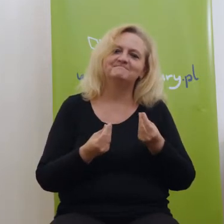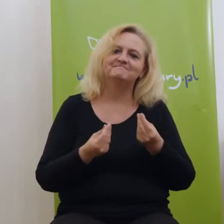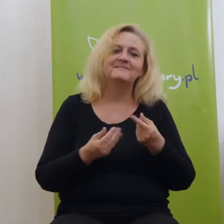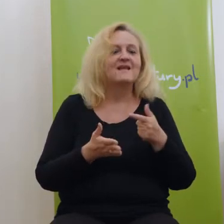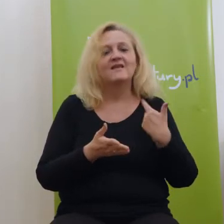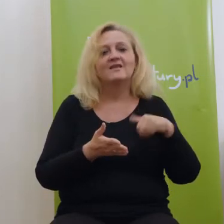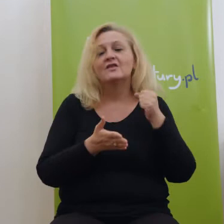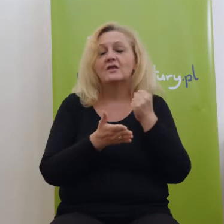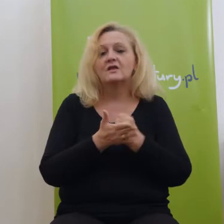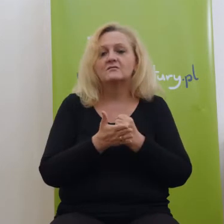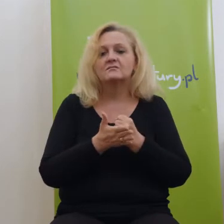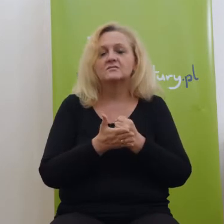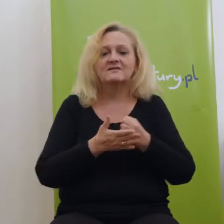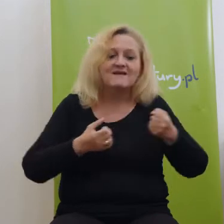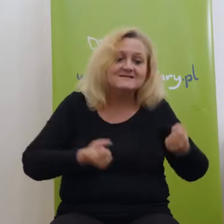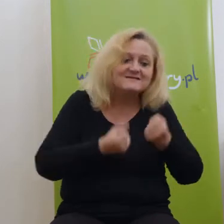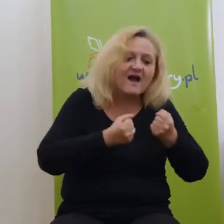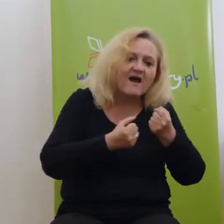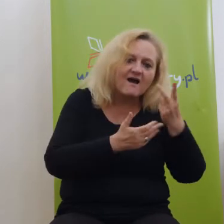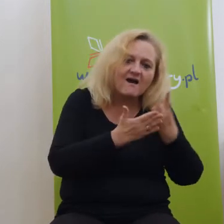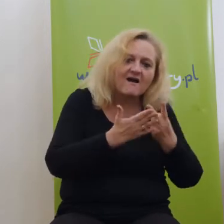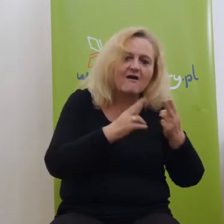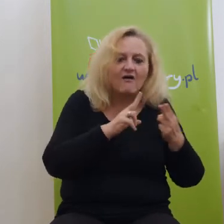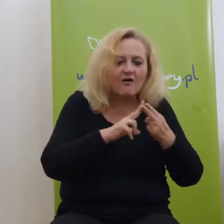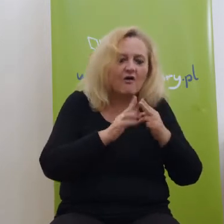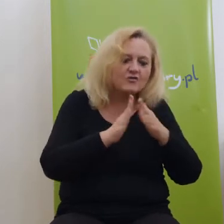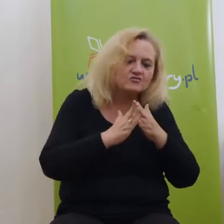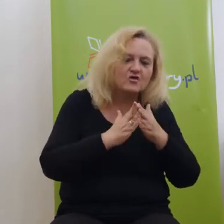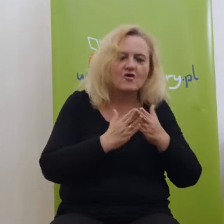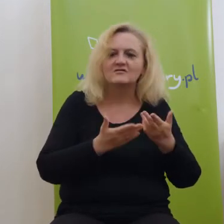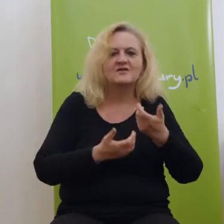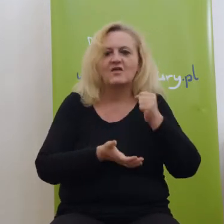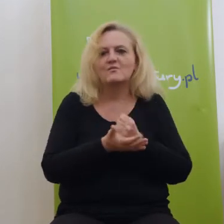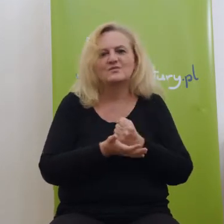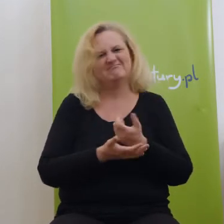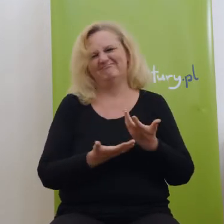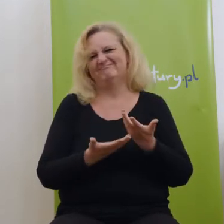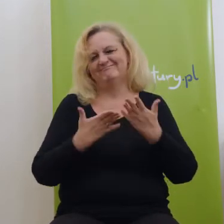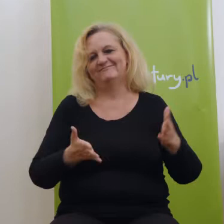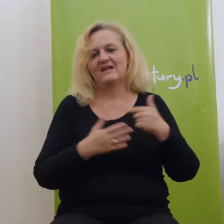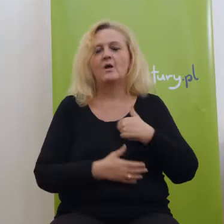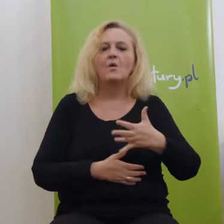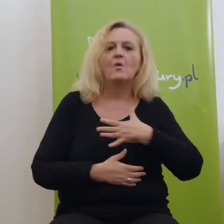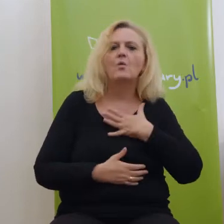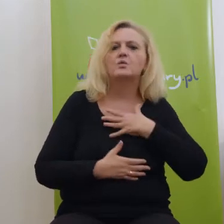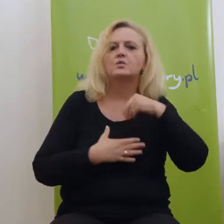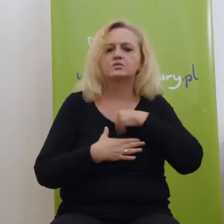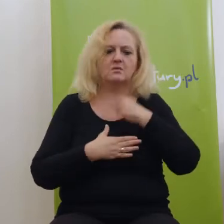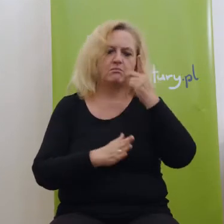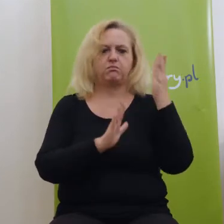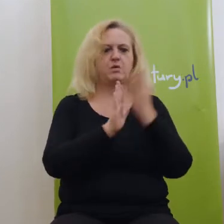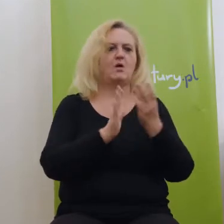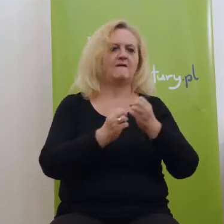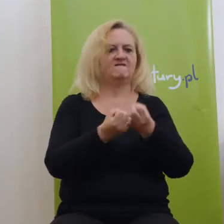kiedy nie musimy się w ogóle postarać o nic w kontakcie z nią. Kiedy mamy uczucia, o których mówi, nazwane w sposób